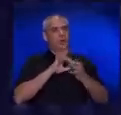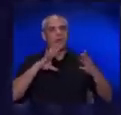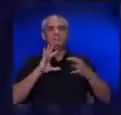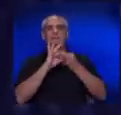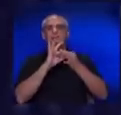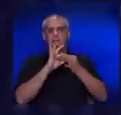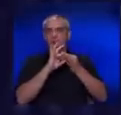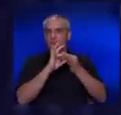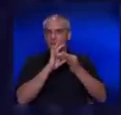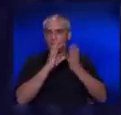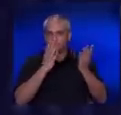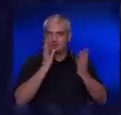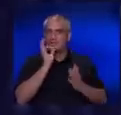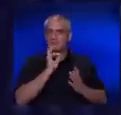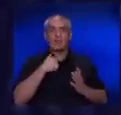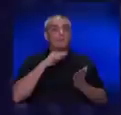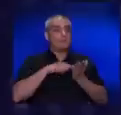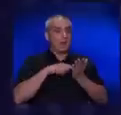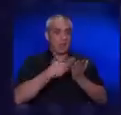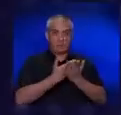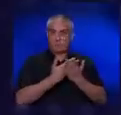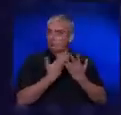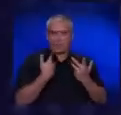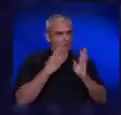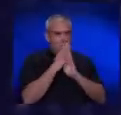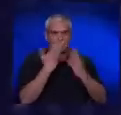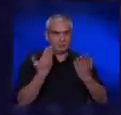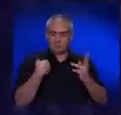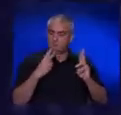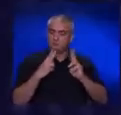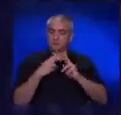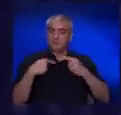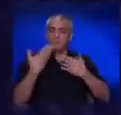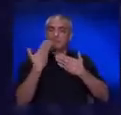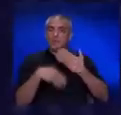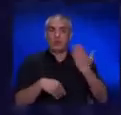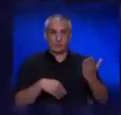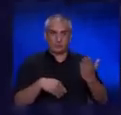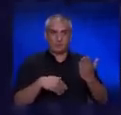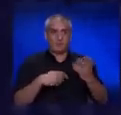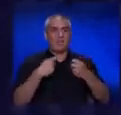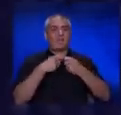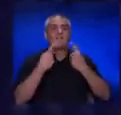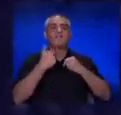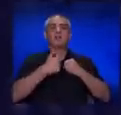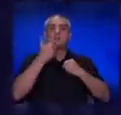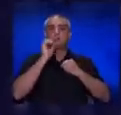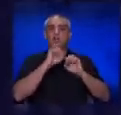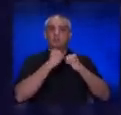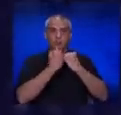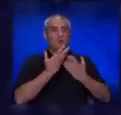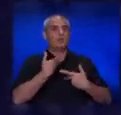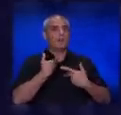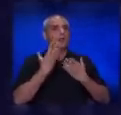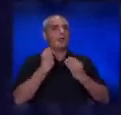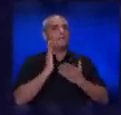מההקשר. יחד עם זאת ודווקא בשל העובדה שאין לנו מה להסתיר התכנסו בימים האחרונים חברי הוועד המנהל של הסטודיו וקיבלנו